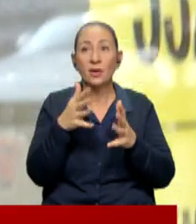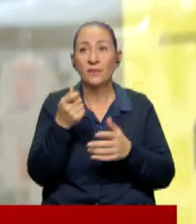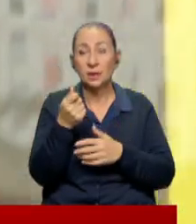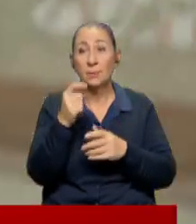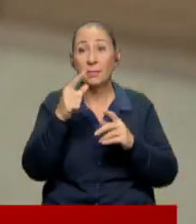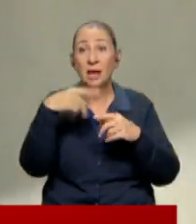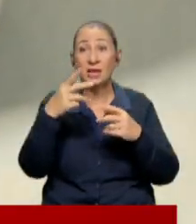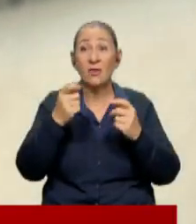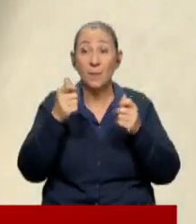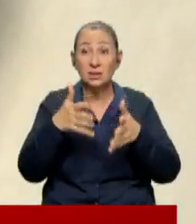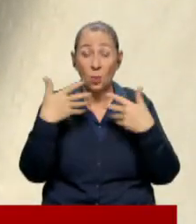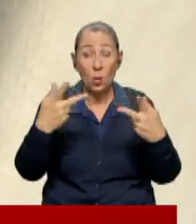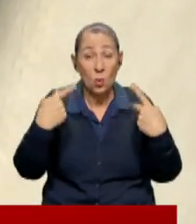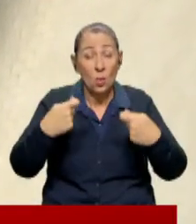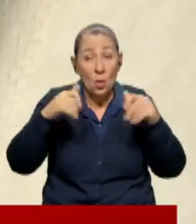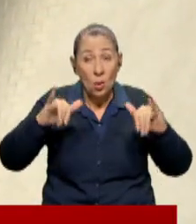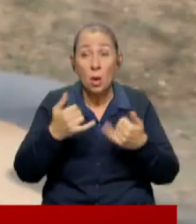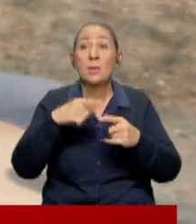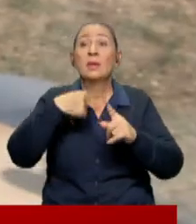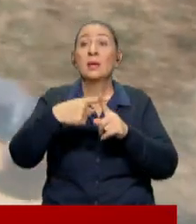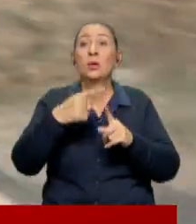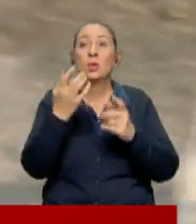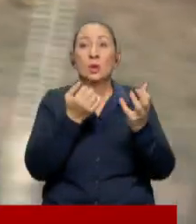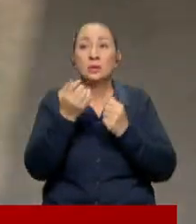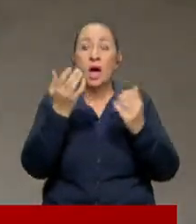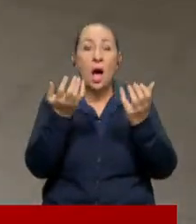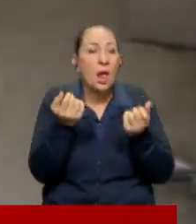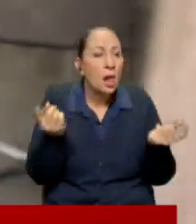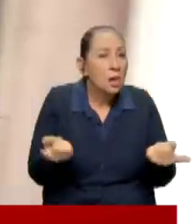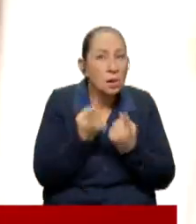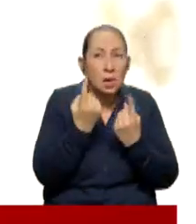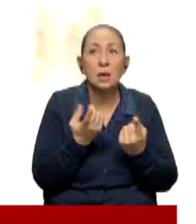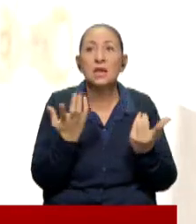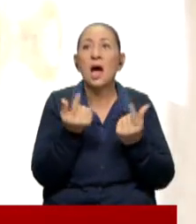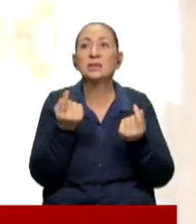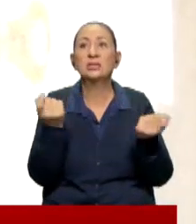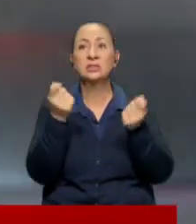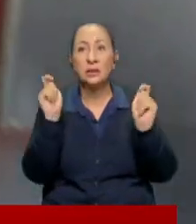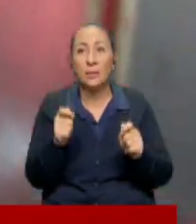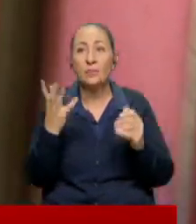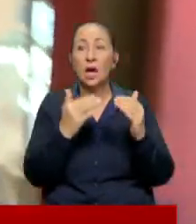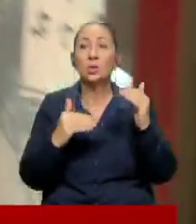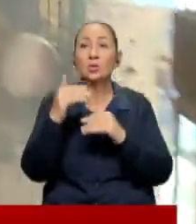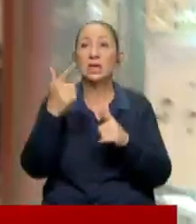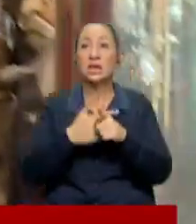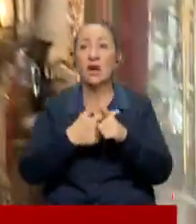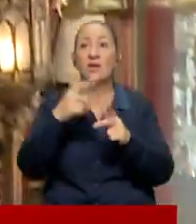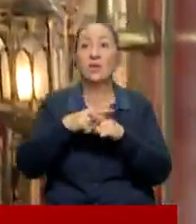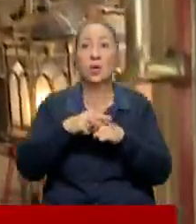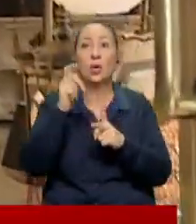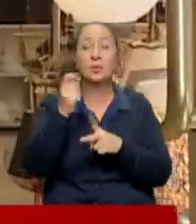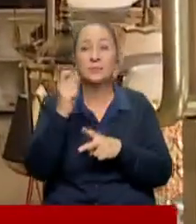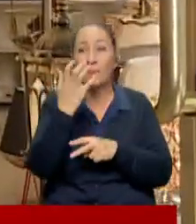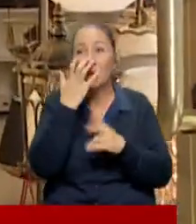Bir yanda artan giderler, diğer yanda ise tüketicinin düşen alım gücü. Daha az iş yapıp daha yüksek kira ve fatura